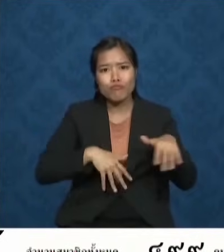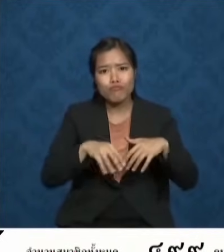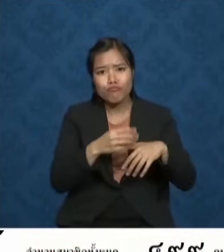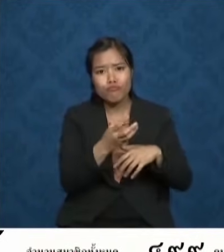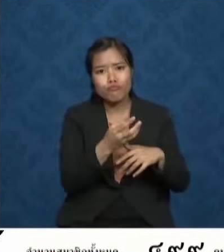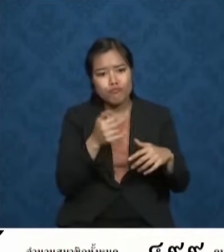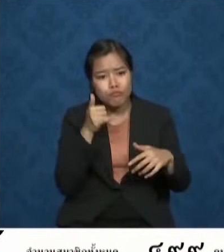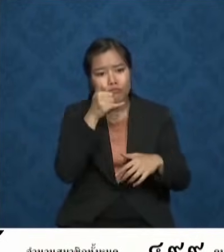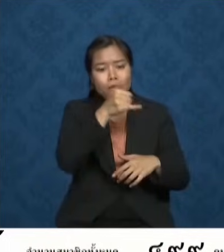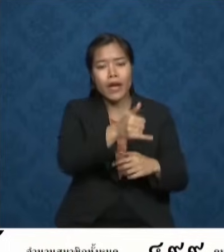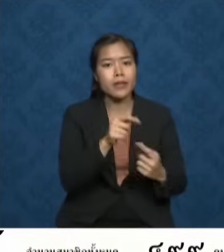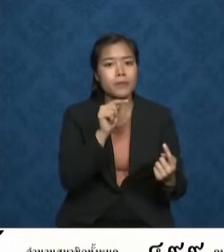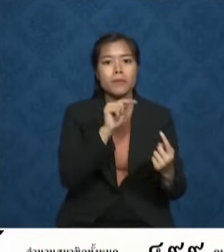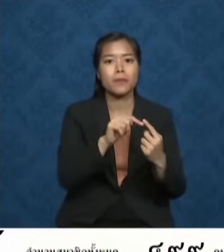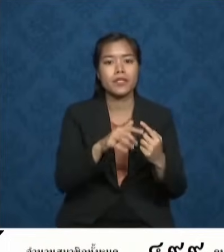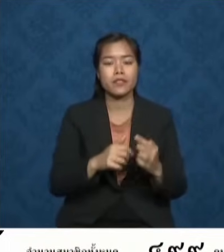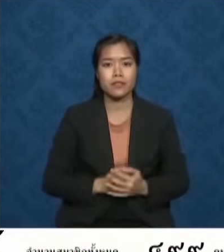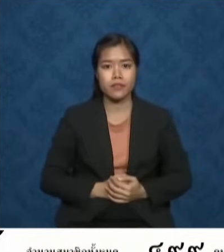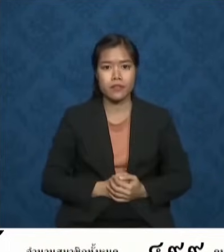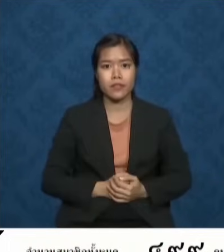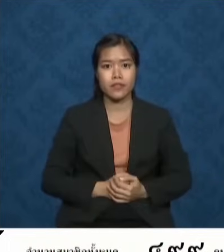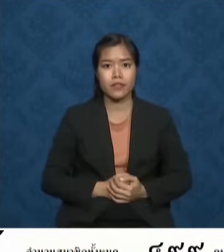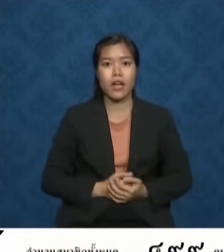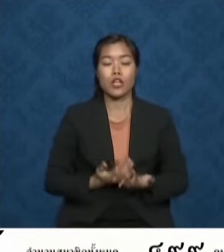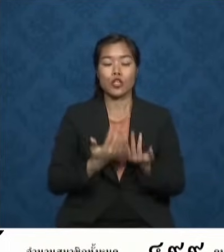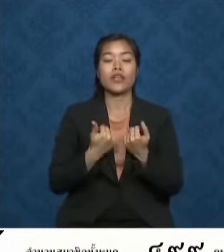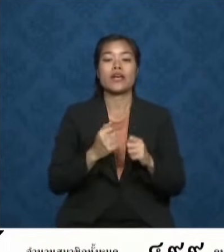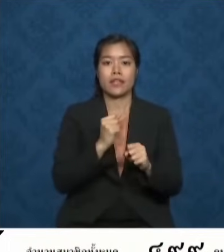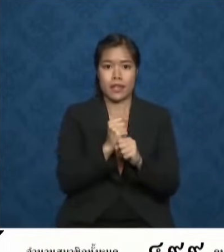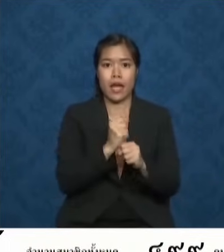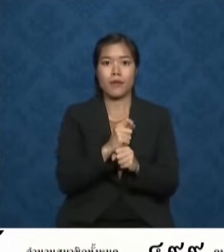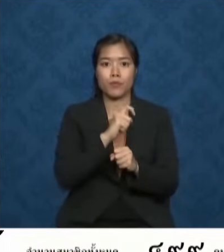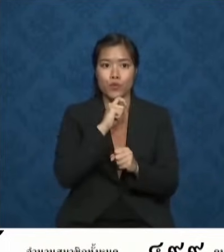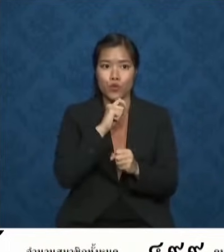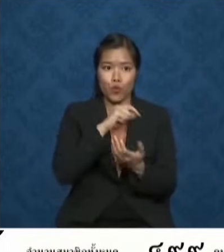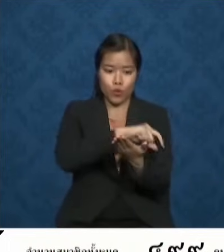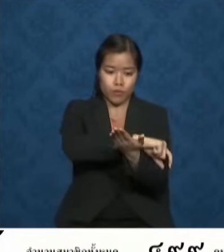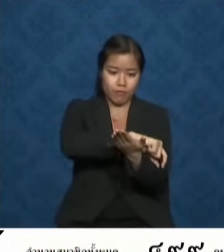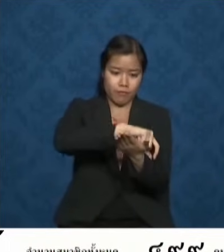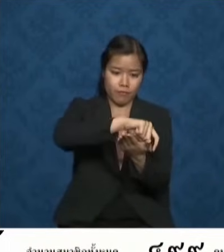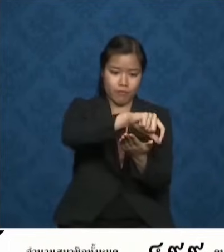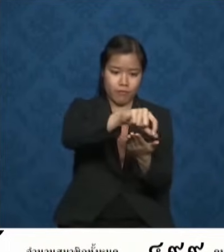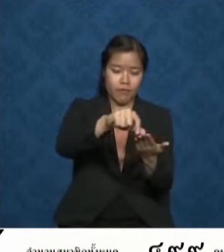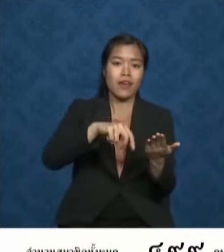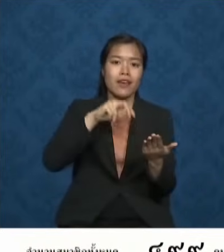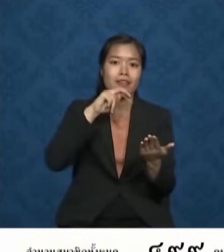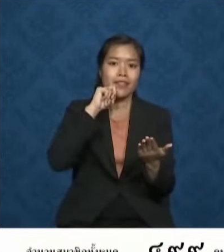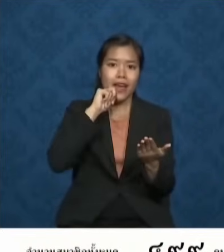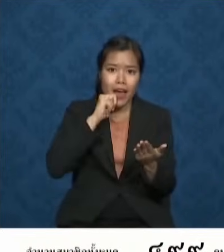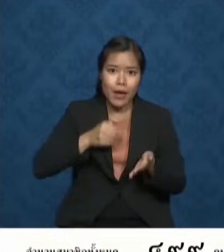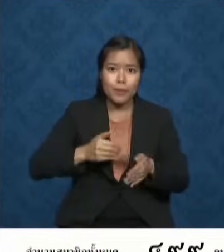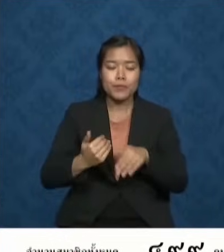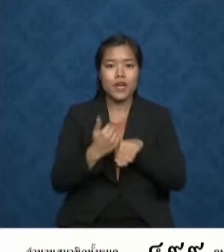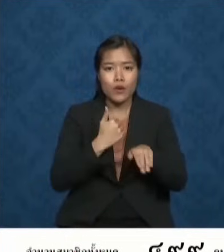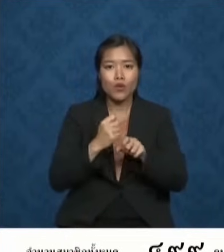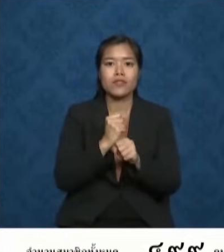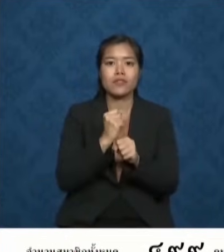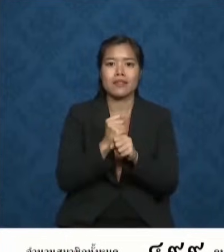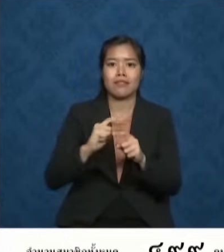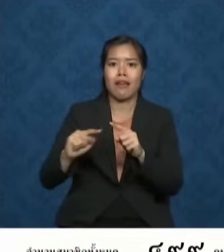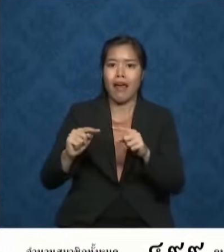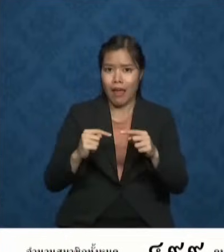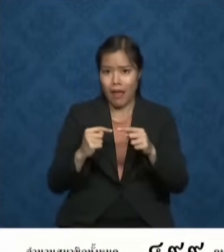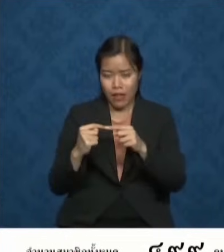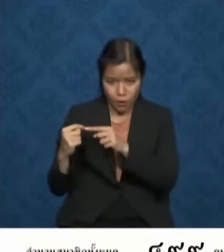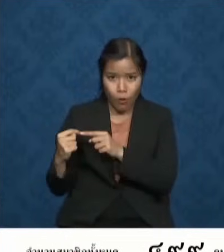ทำอยู่ครับในหมู่บ้านชายแดนในหมู่บ้านที่กระทรวงทบวงกรมอื่นไม่ทำต้องไปเติมเต็มแล้ว